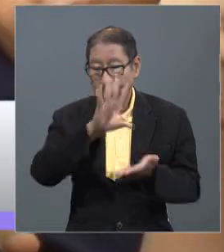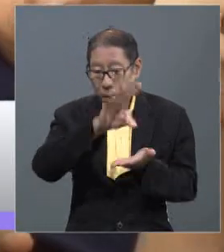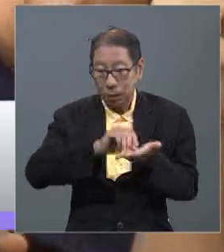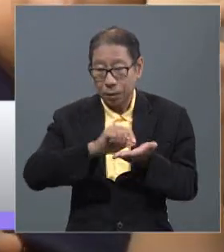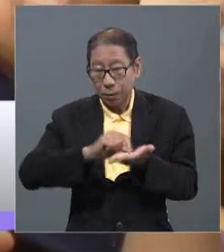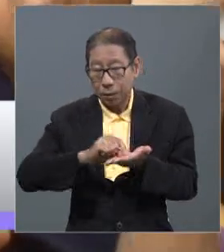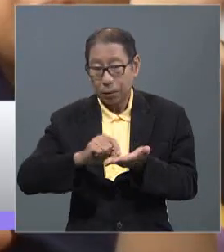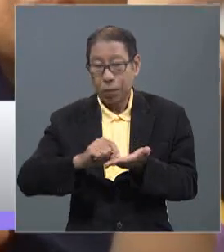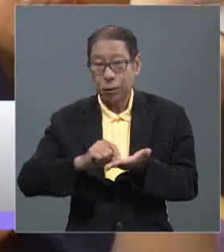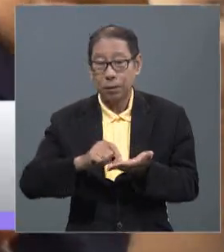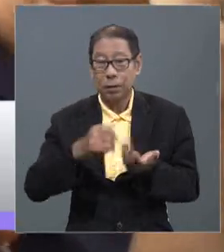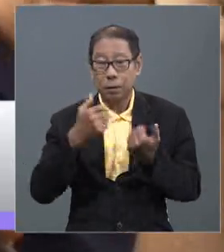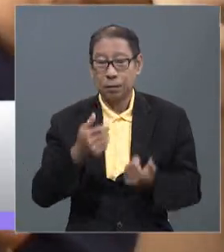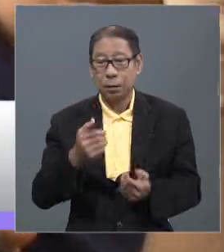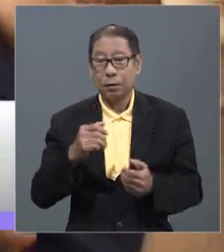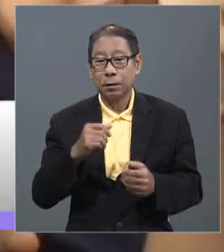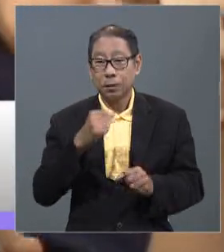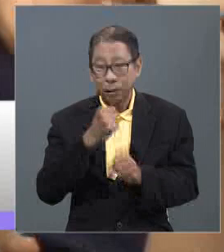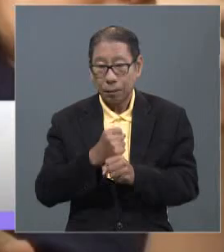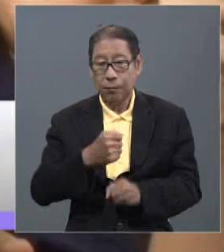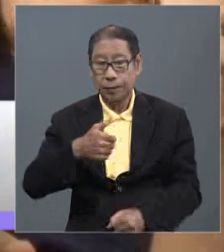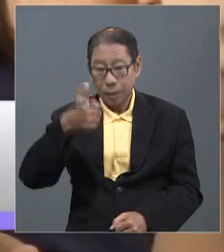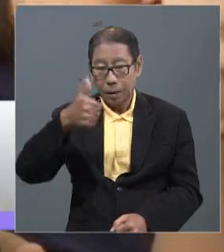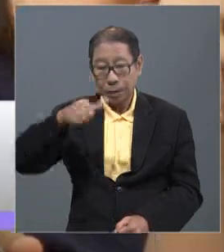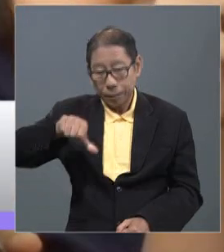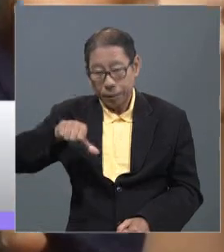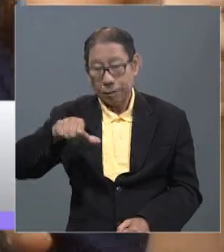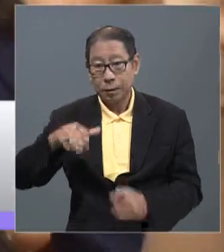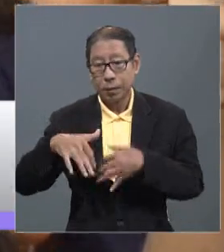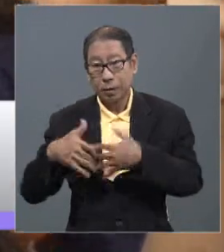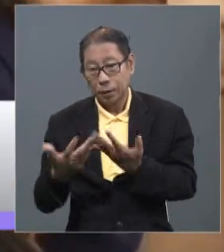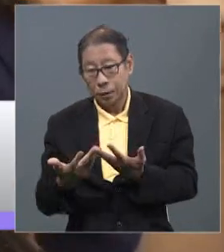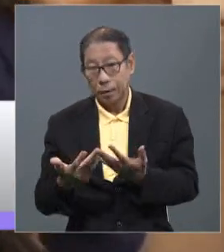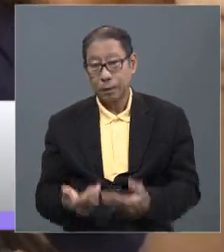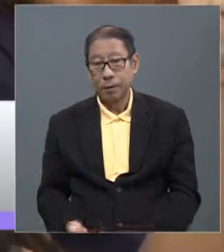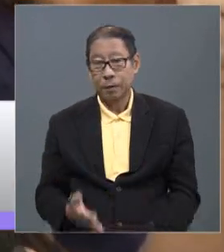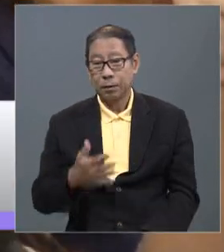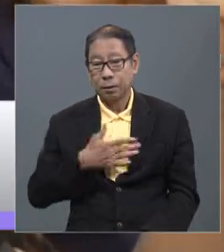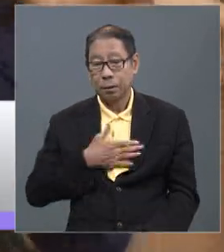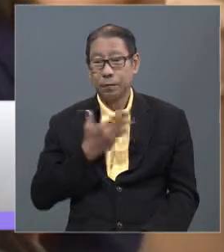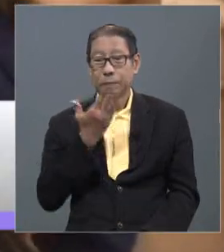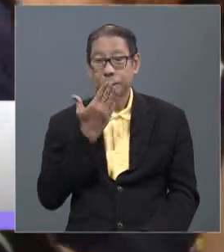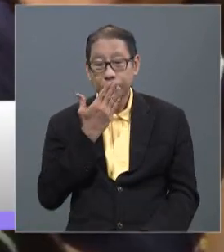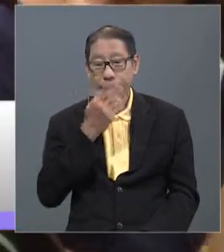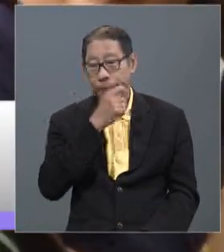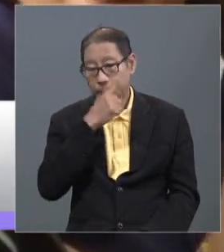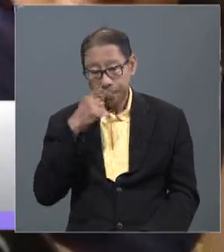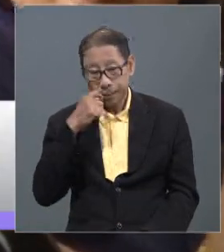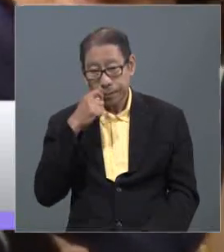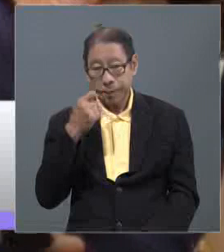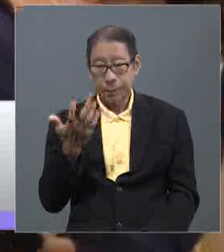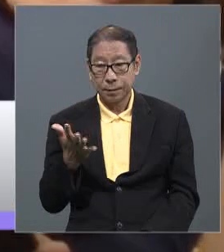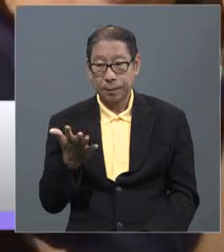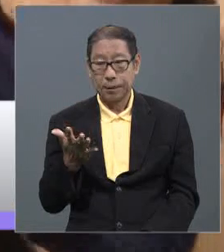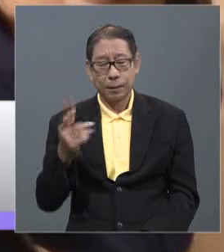ว่าเราสามารถที่จะทำได้หรือไม่อย่างไรนะครับผมไม่มีความเห็นเรื่องกฤษฎีกาเรากำลังคิ